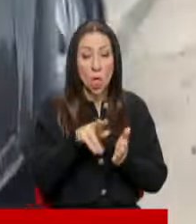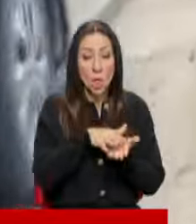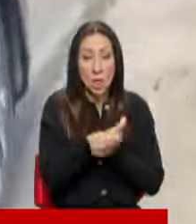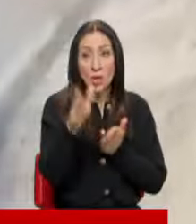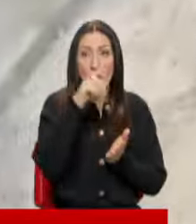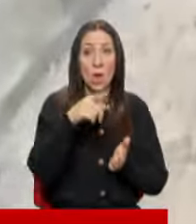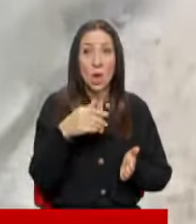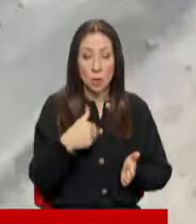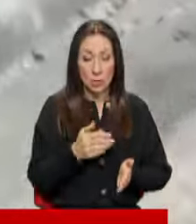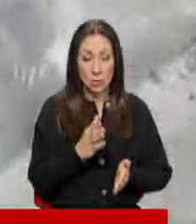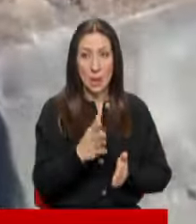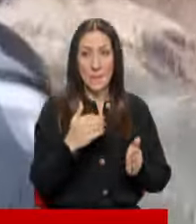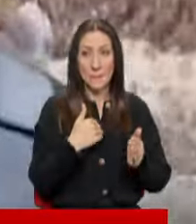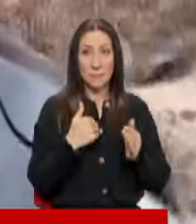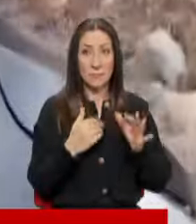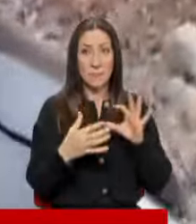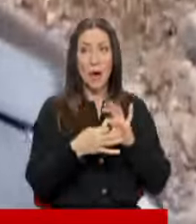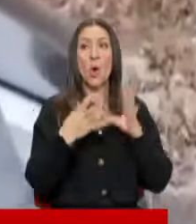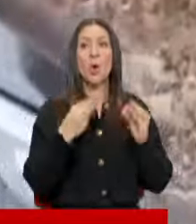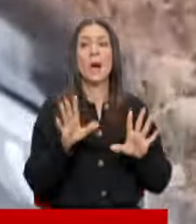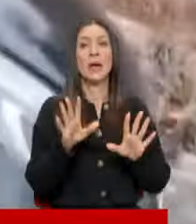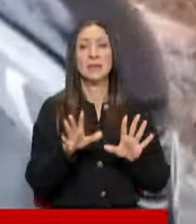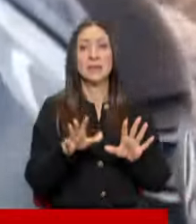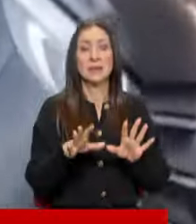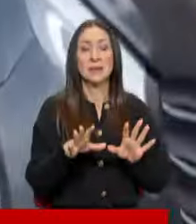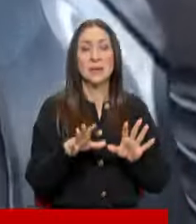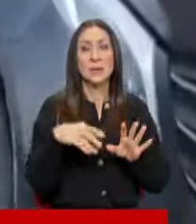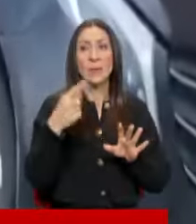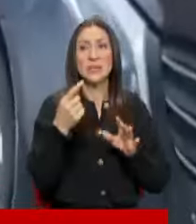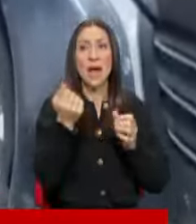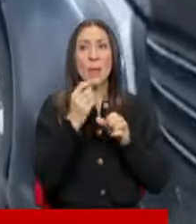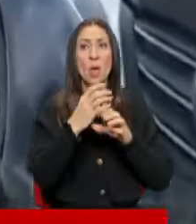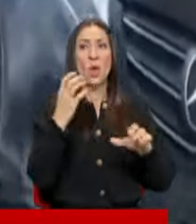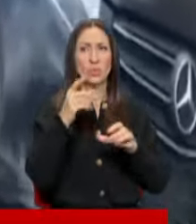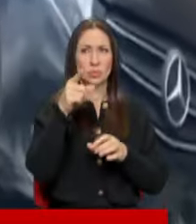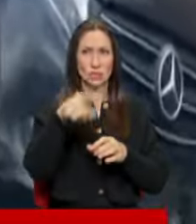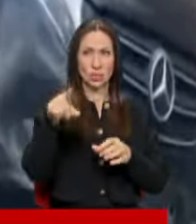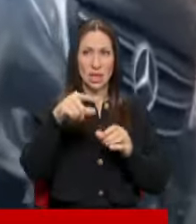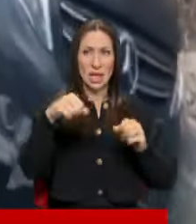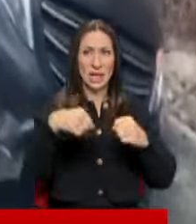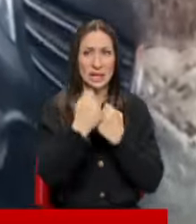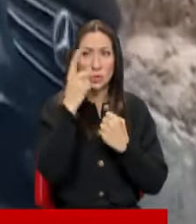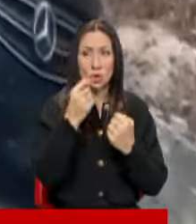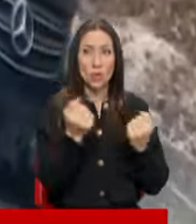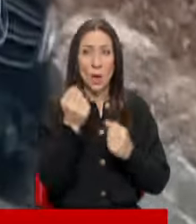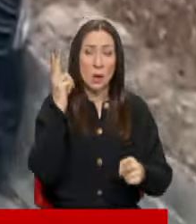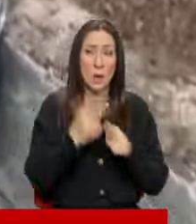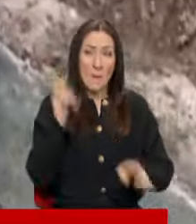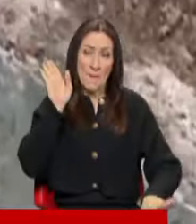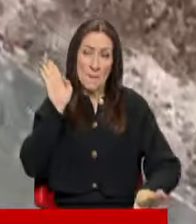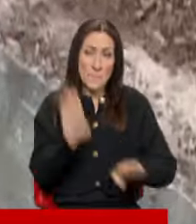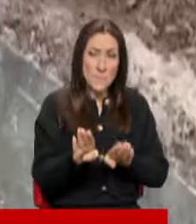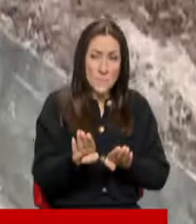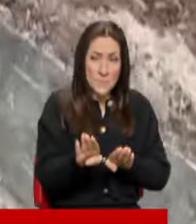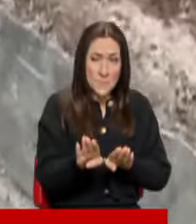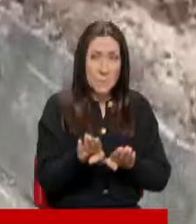hasebiyle önümüzde bizimle bağlantılı olmayan, yani diğer bir yolcu aracının kaza yapması sonucu şoförümüz ani fren yapmak zorunda